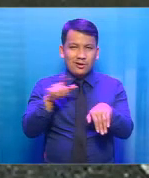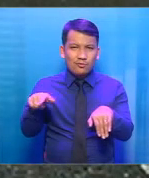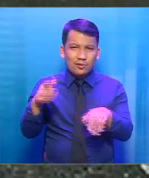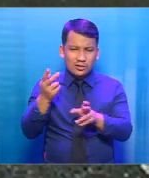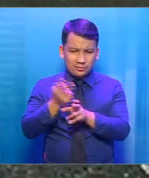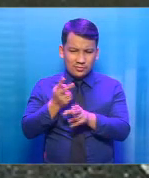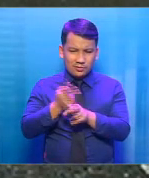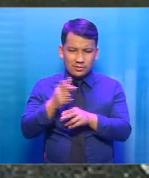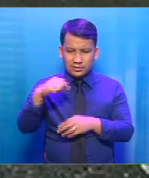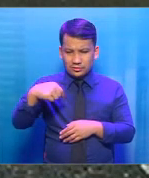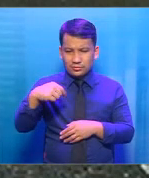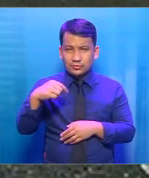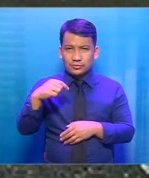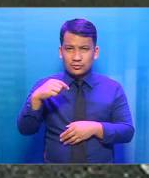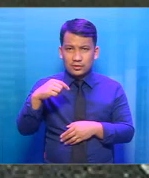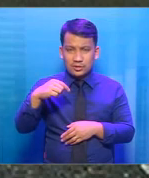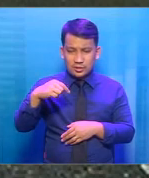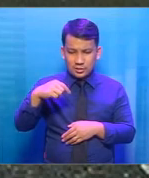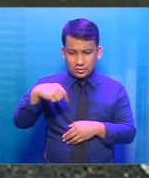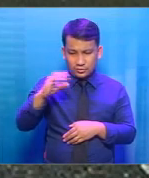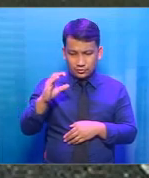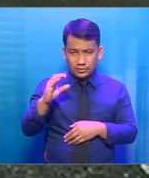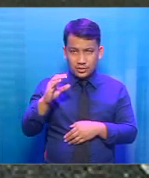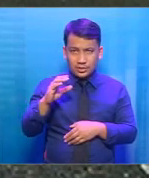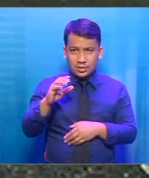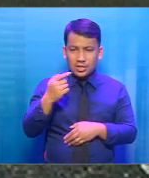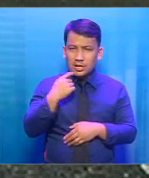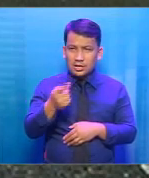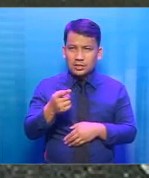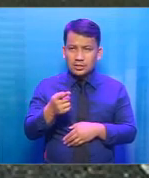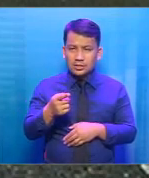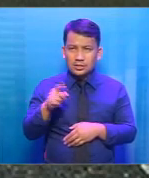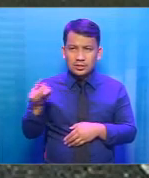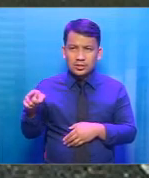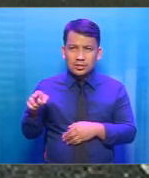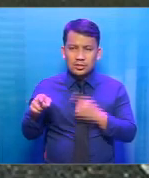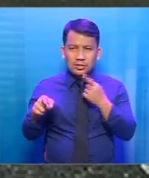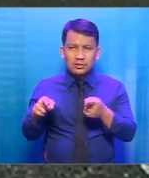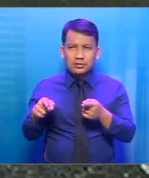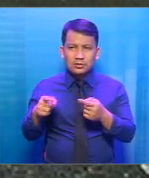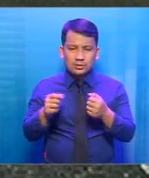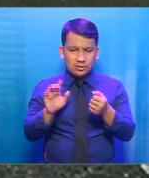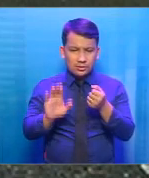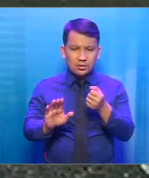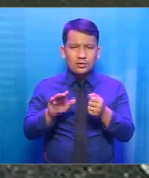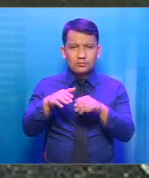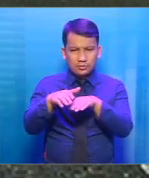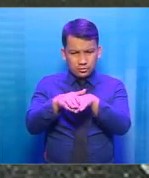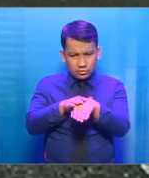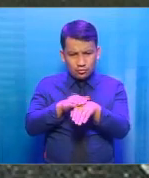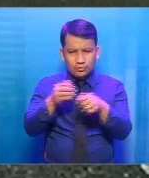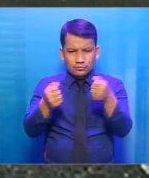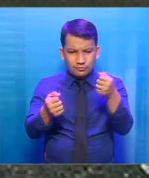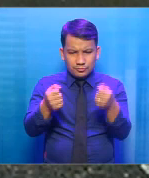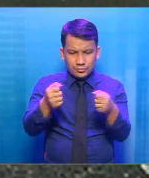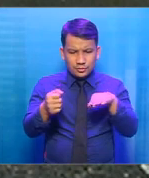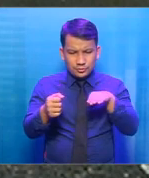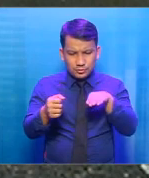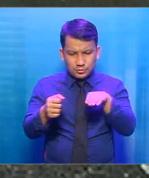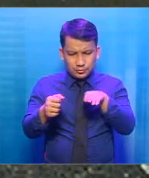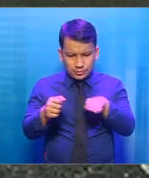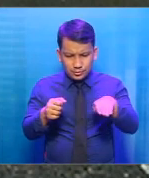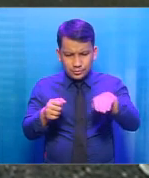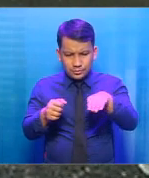isang van sa Quezon Avenue sa Quezon City. Kwento ng apo ni Dolphy, nagminor na siya bago lumiko sa U-turn